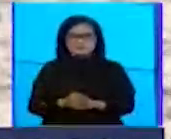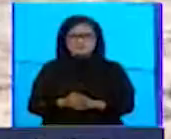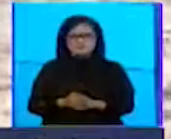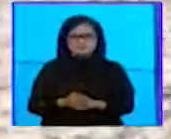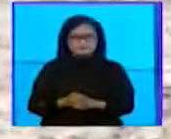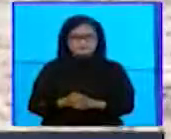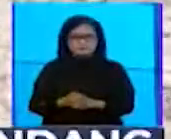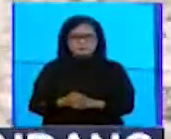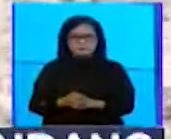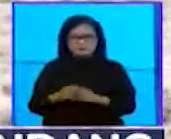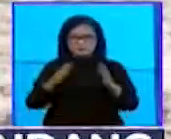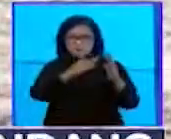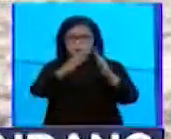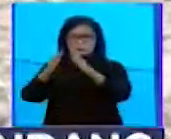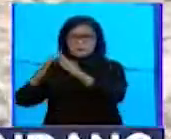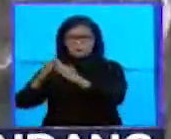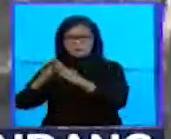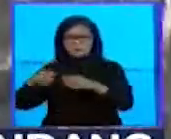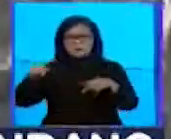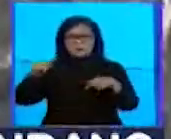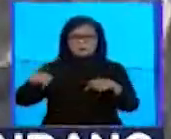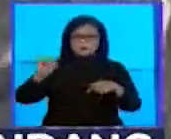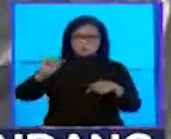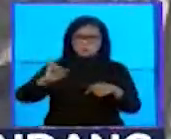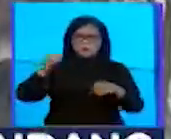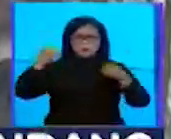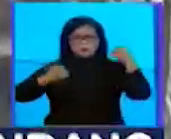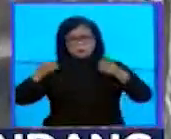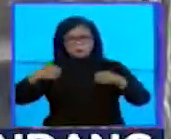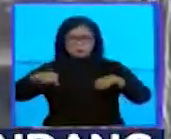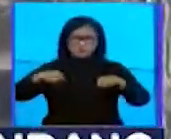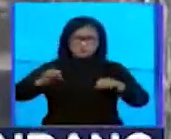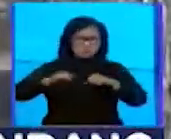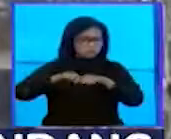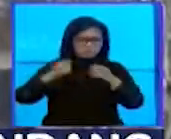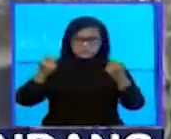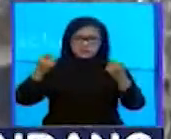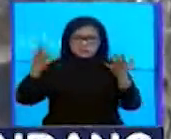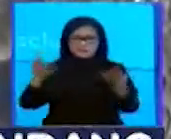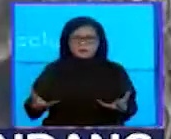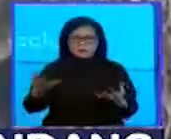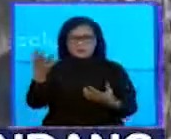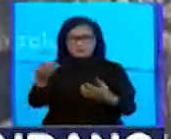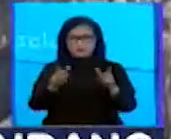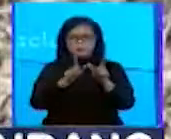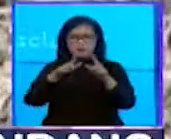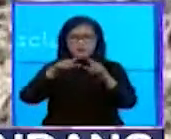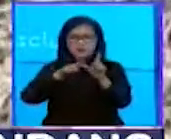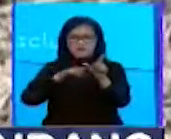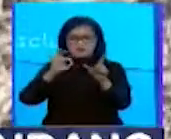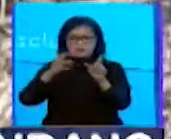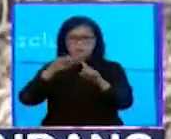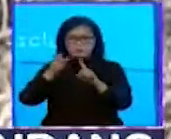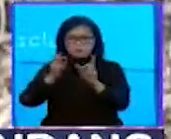Sejumlah rumah dan kendaraan warga rusak dan porak-poranda akibat terjangan banjir bandang di Desa Waibura, Kecamatan Adonara Timur, Flores